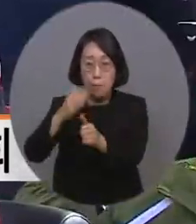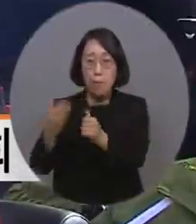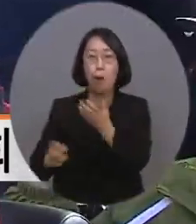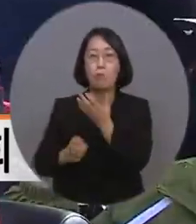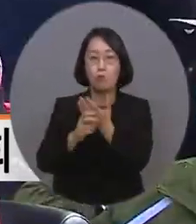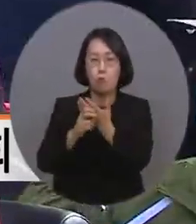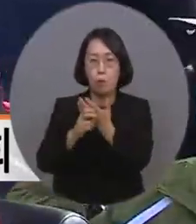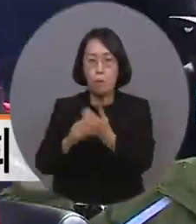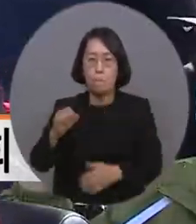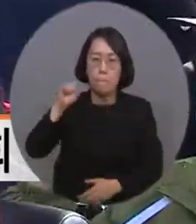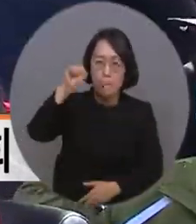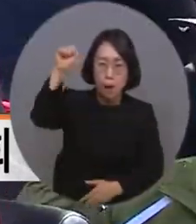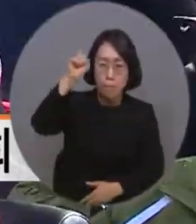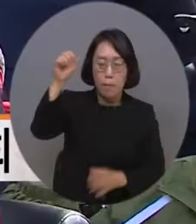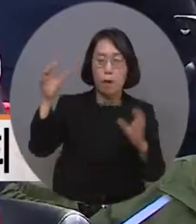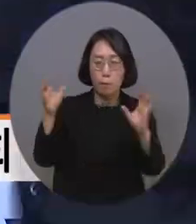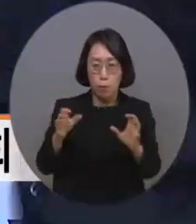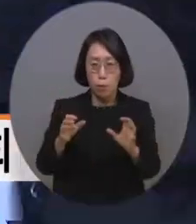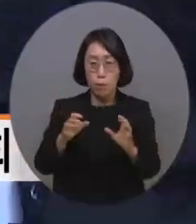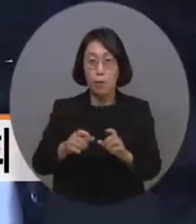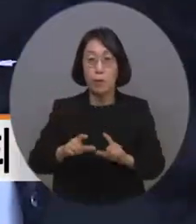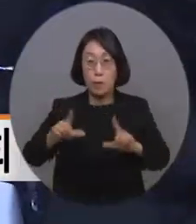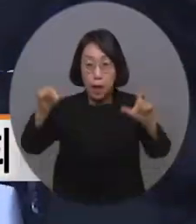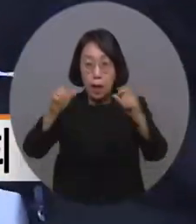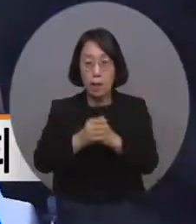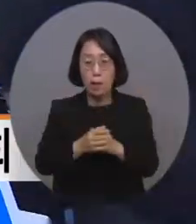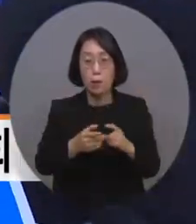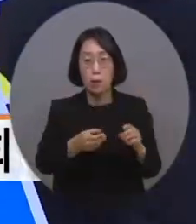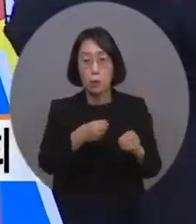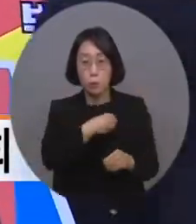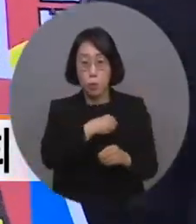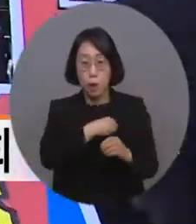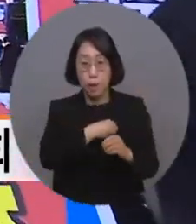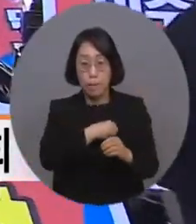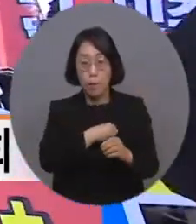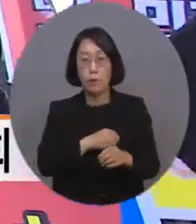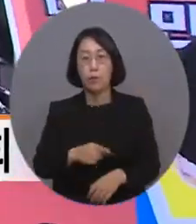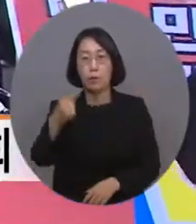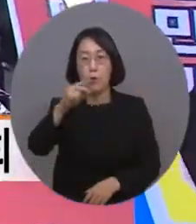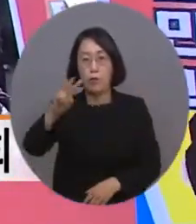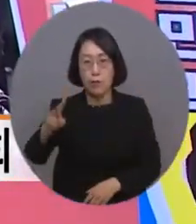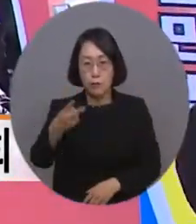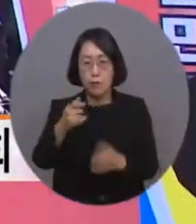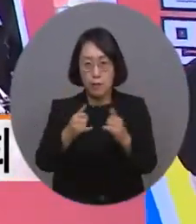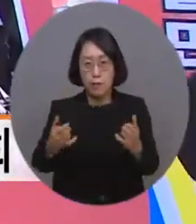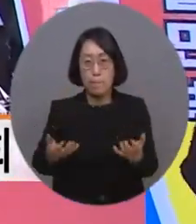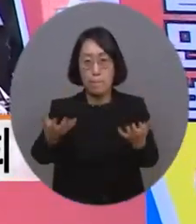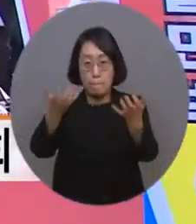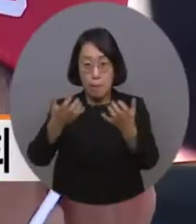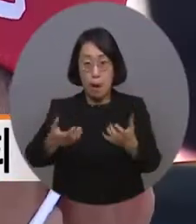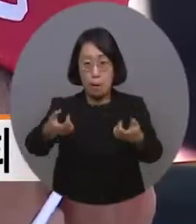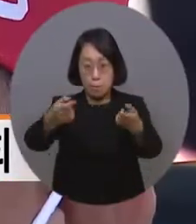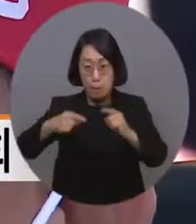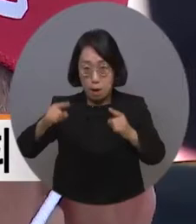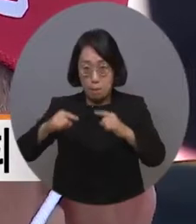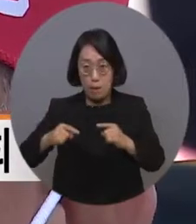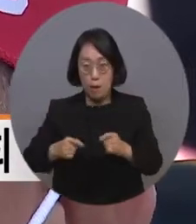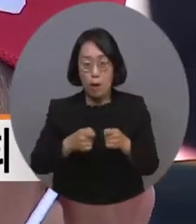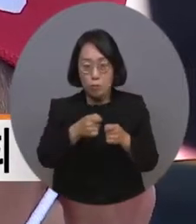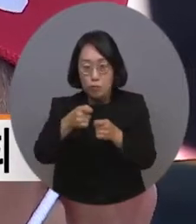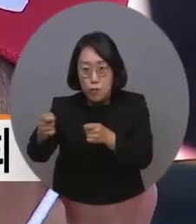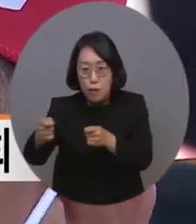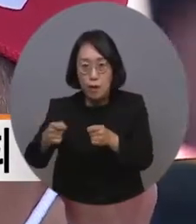집회를 열었습니다. 해당 집회에는 조합원 등 1,200여 명이 참여했으며 시민들에게 결의문을 배포하기도